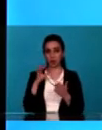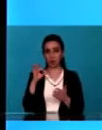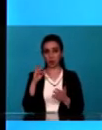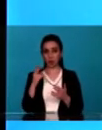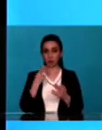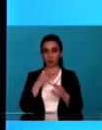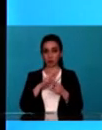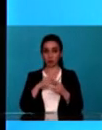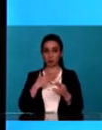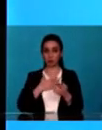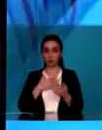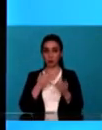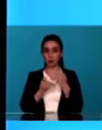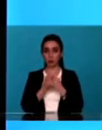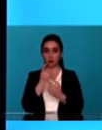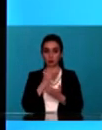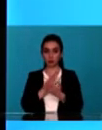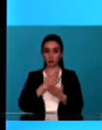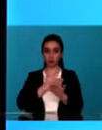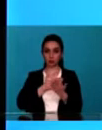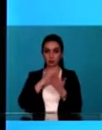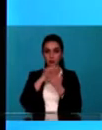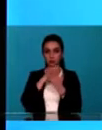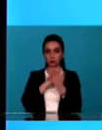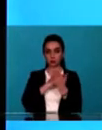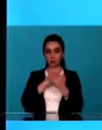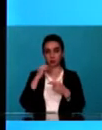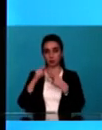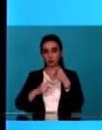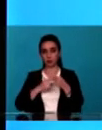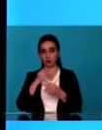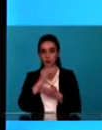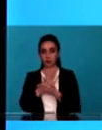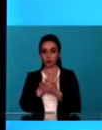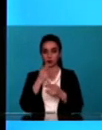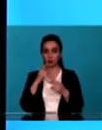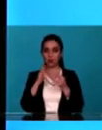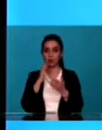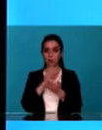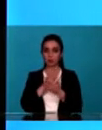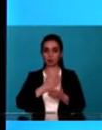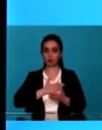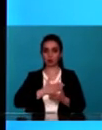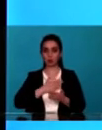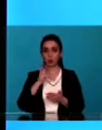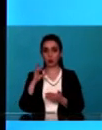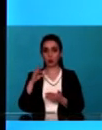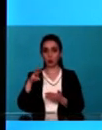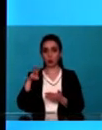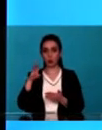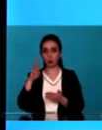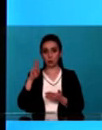нас появляется наш список. Следующие свойства, которыми обладает наш компонент Combo